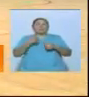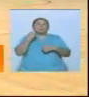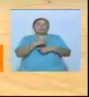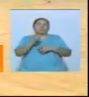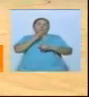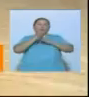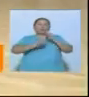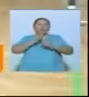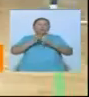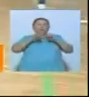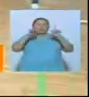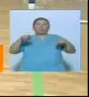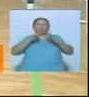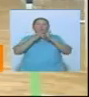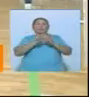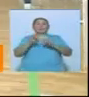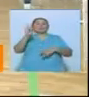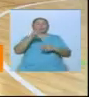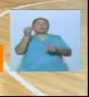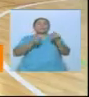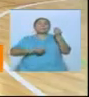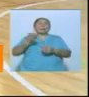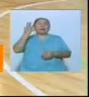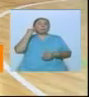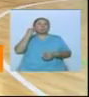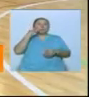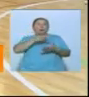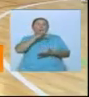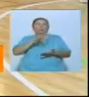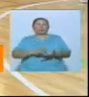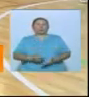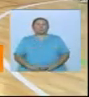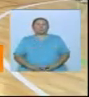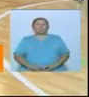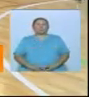Командам-победителям были вручены путевки на республиканские игры в Алматы. Эжен Сабитхасамат Каипов, Дидар.